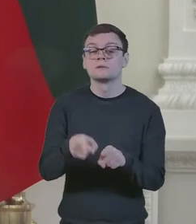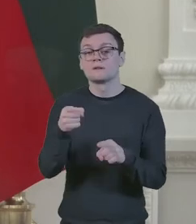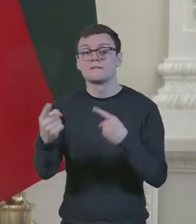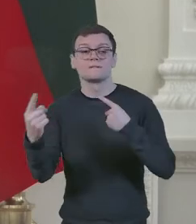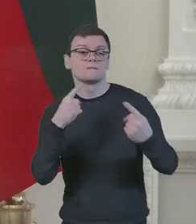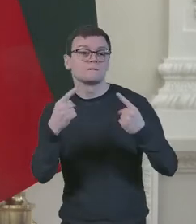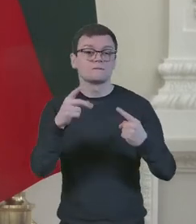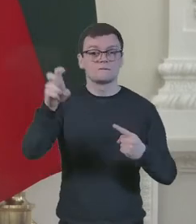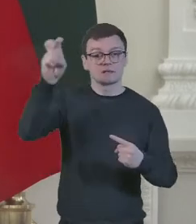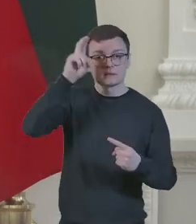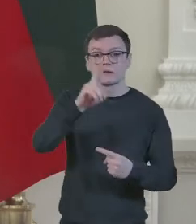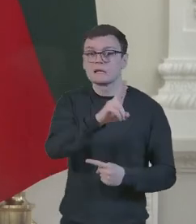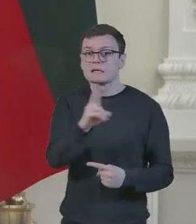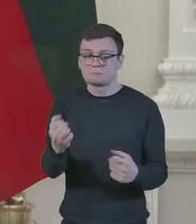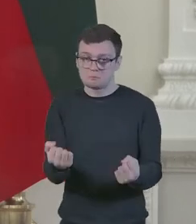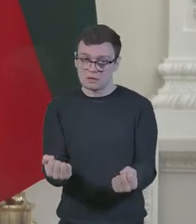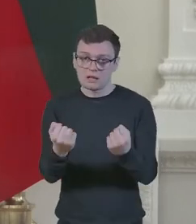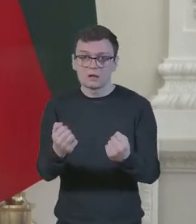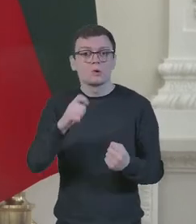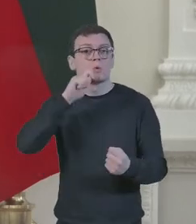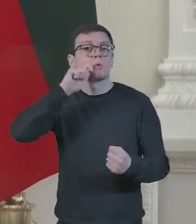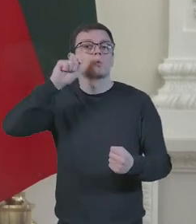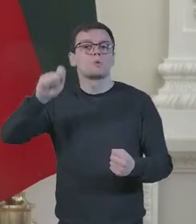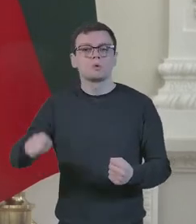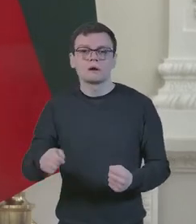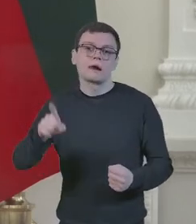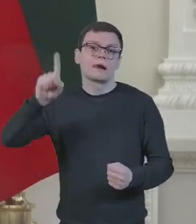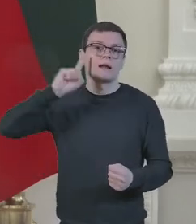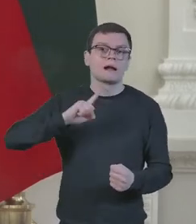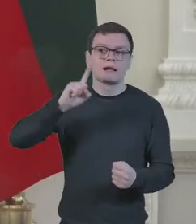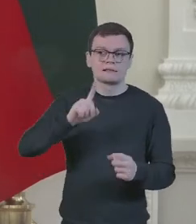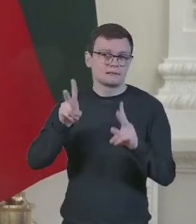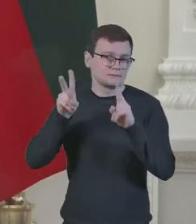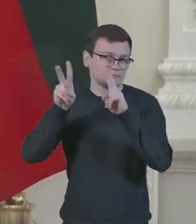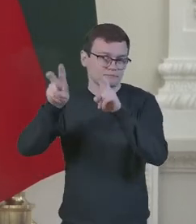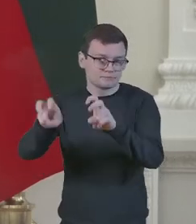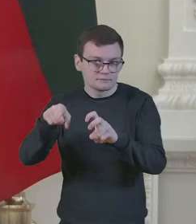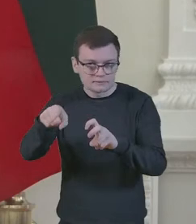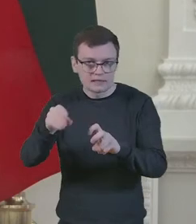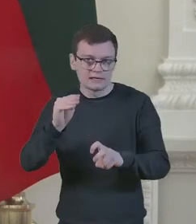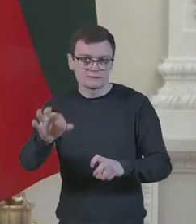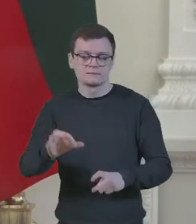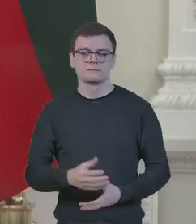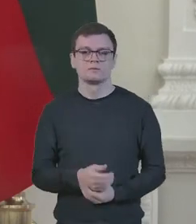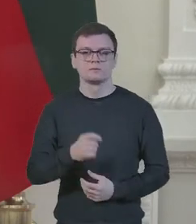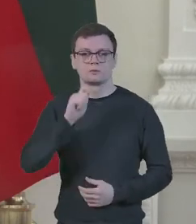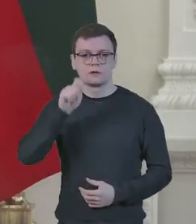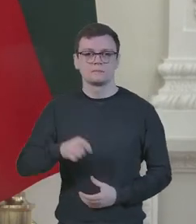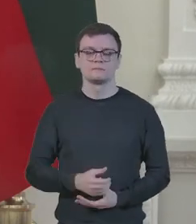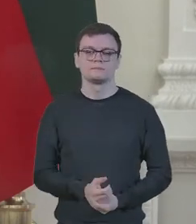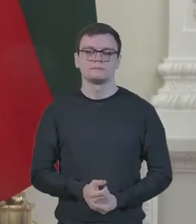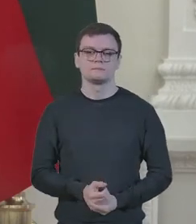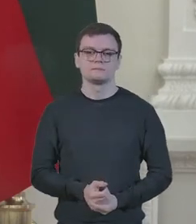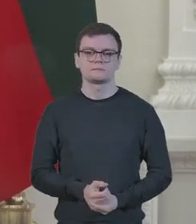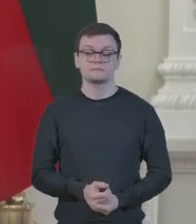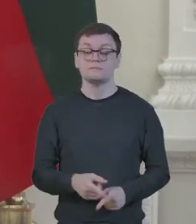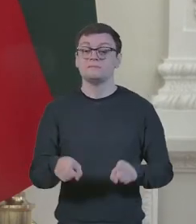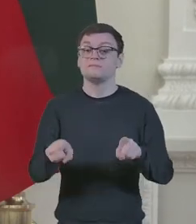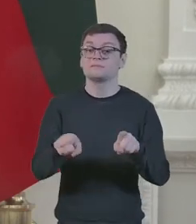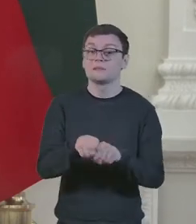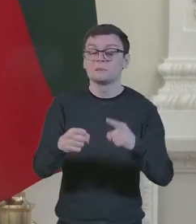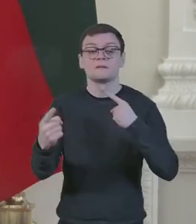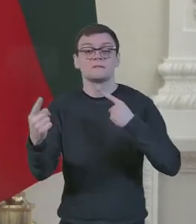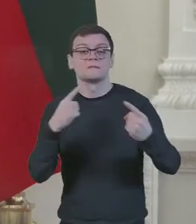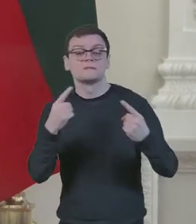kurios entuziastingai remia kandidato statuso suteikimą Ukrainai, bet kalbame žinoma ir su